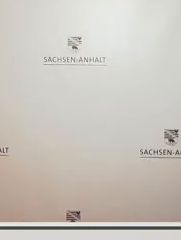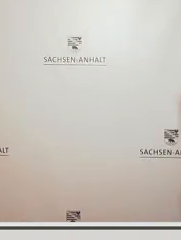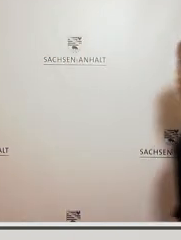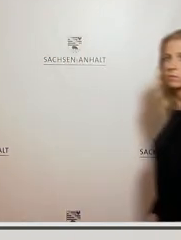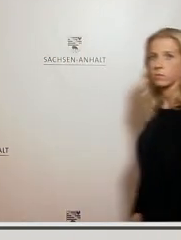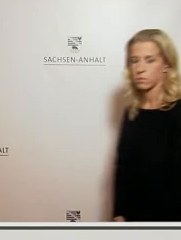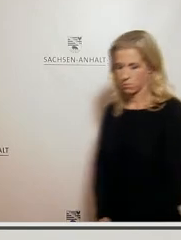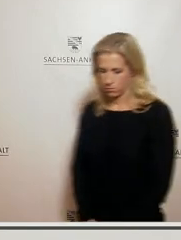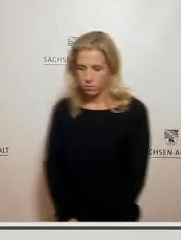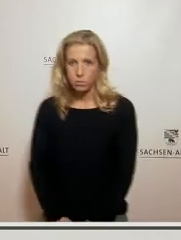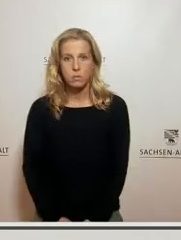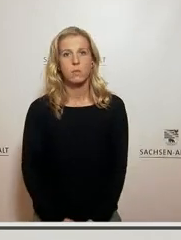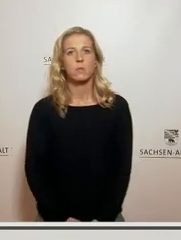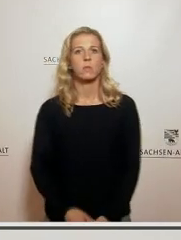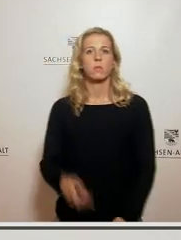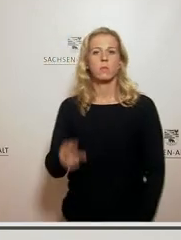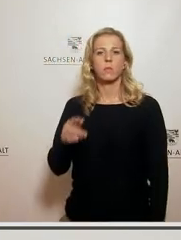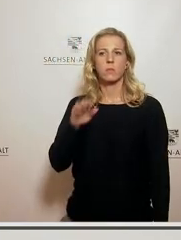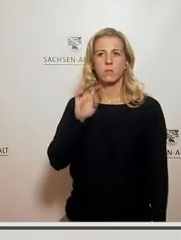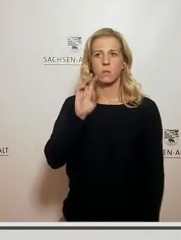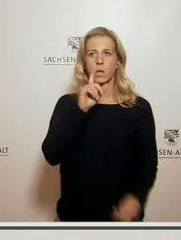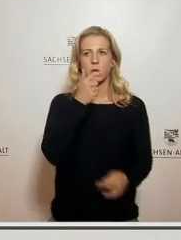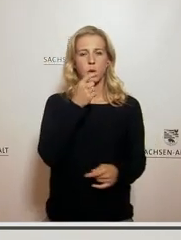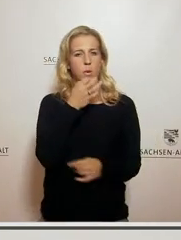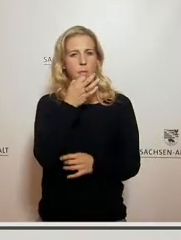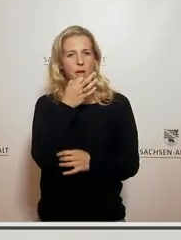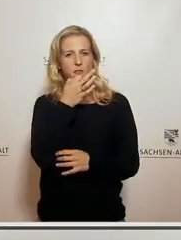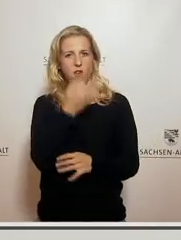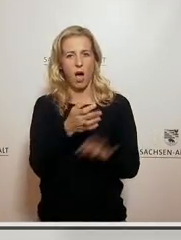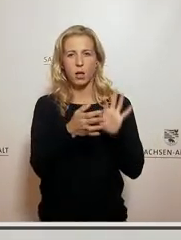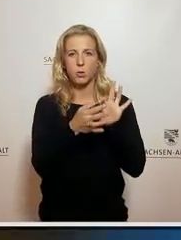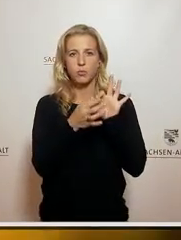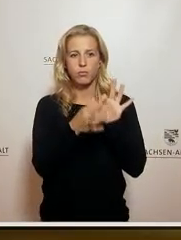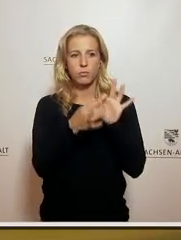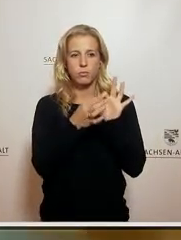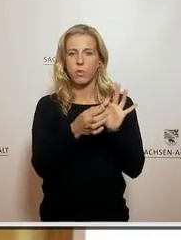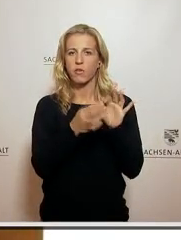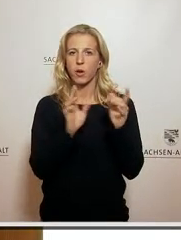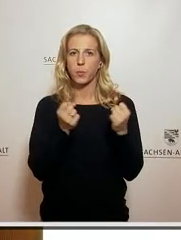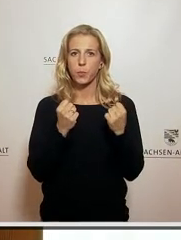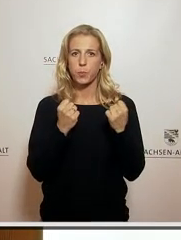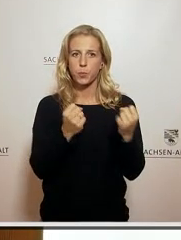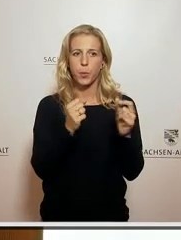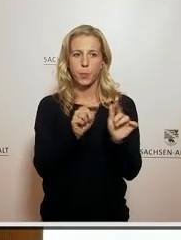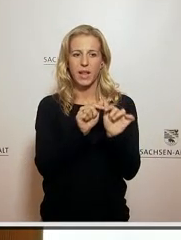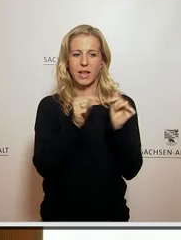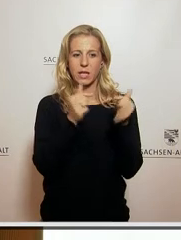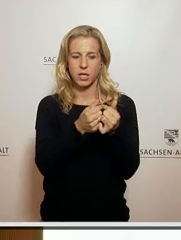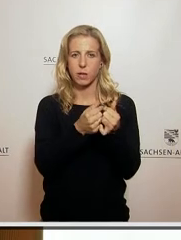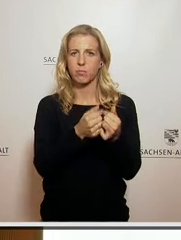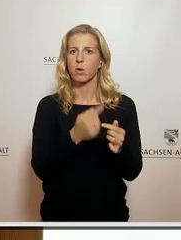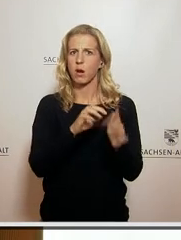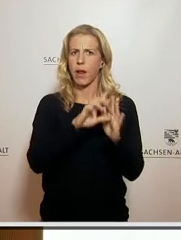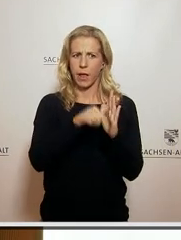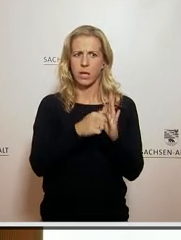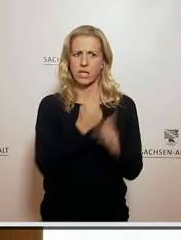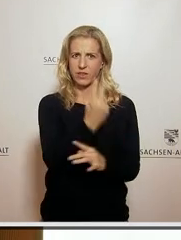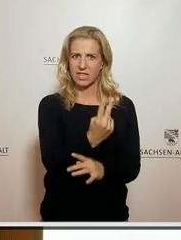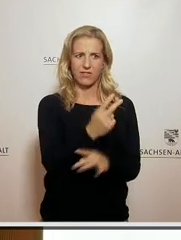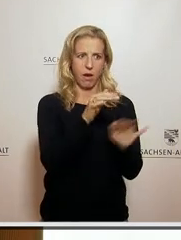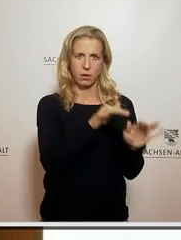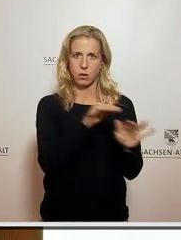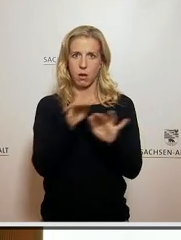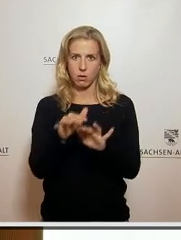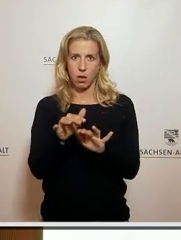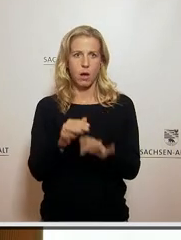Eine Nachfrage zu dem Aspekt. Die mobilen Teams von denen es pro Landkreis jetzt 2 geben soll, in 2 Landkreisen,